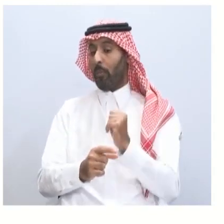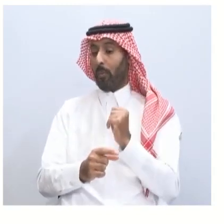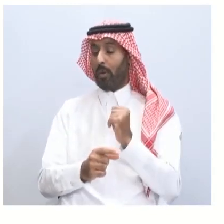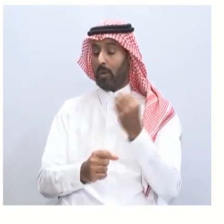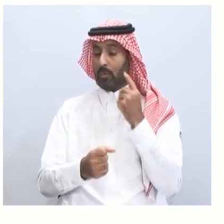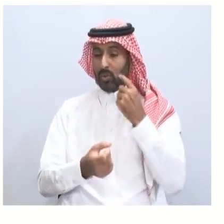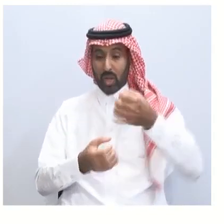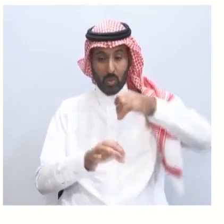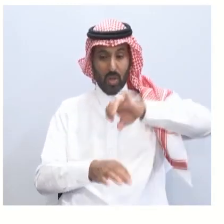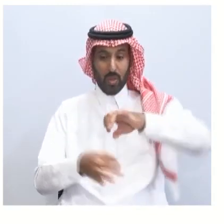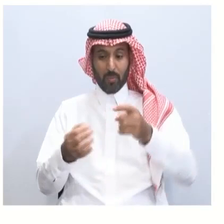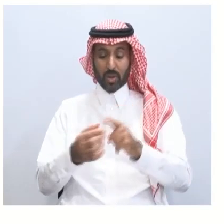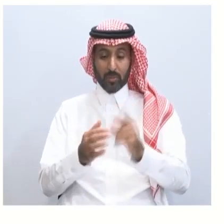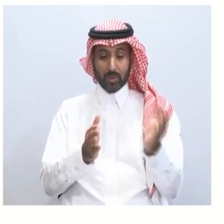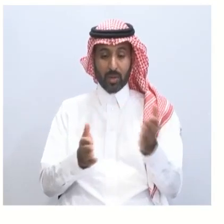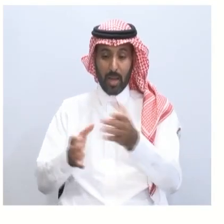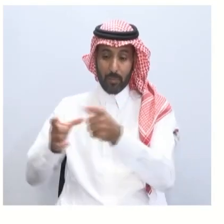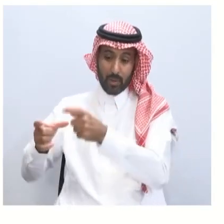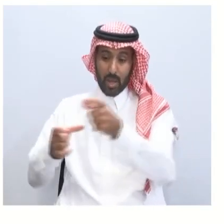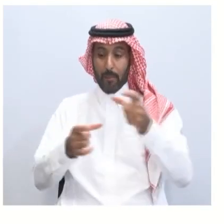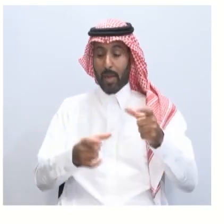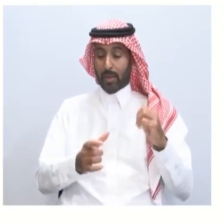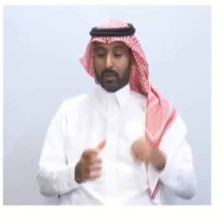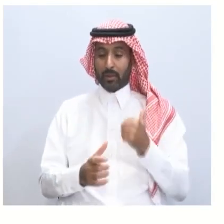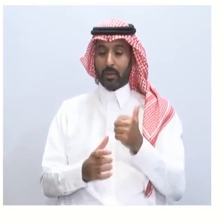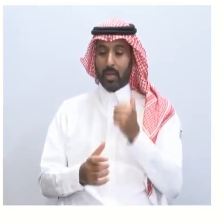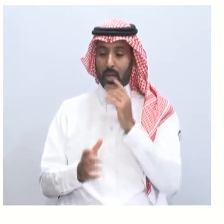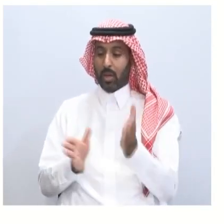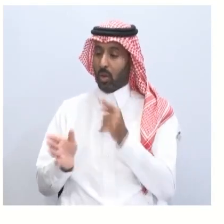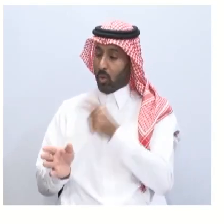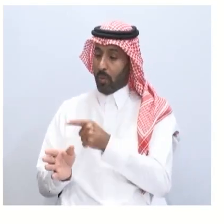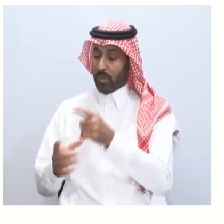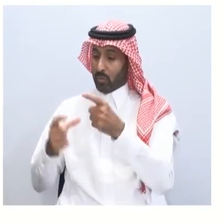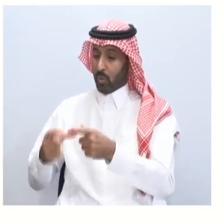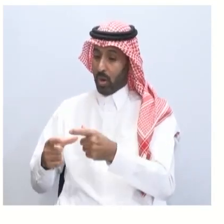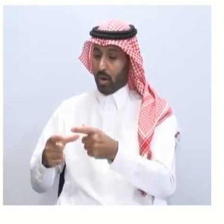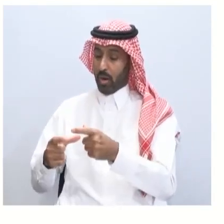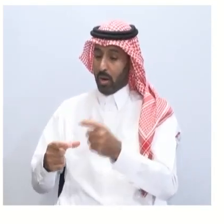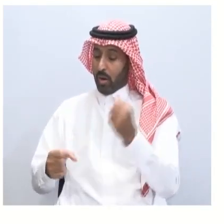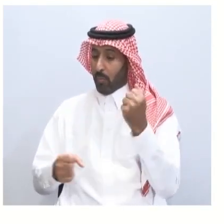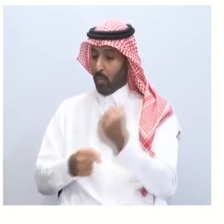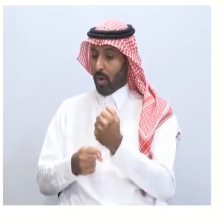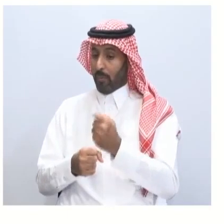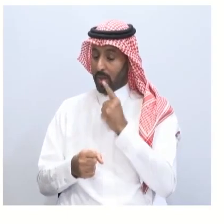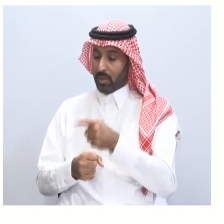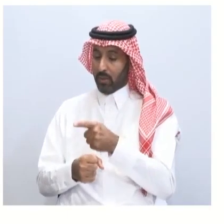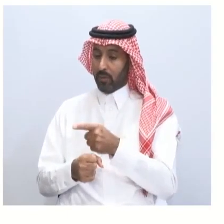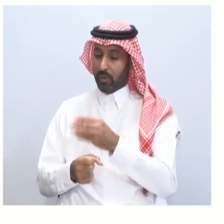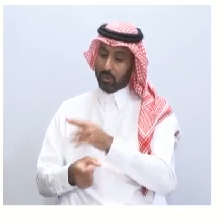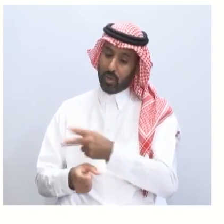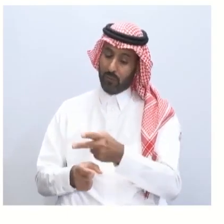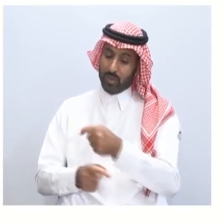محضر المختبر طلابه الى مجموعات واسند لكل مجموعه مهمه تنفيذ